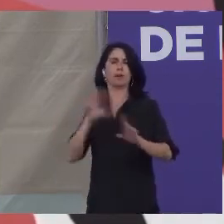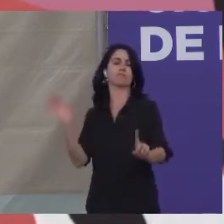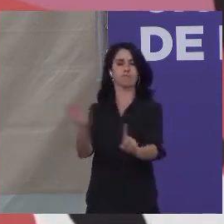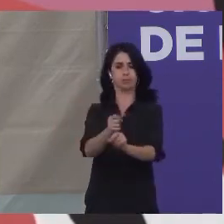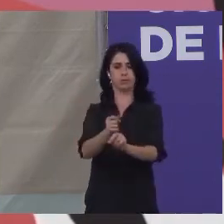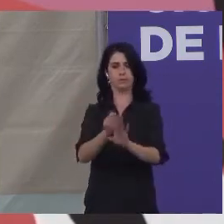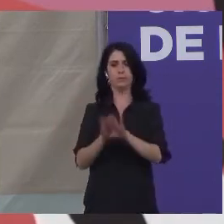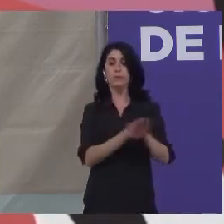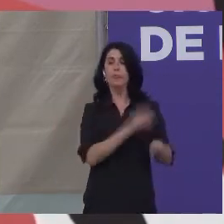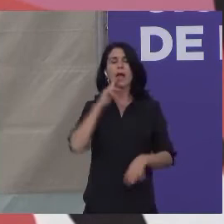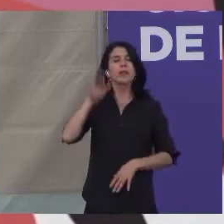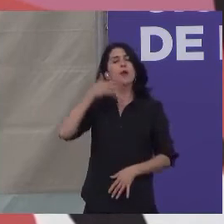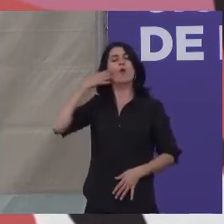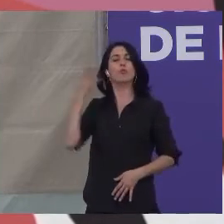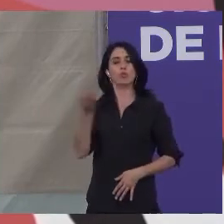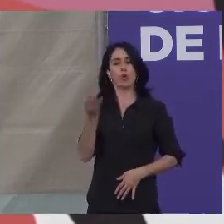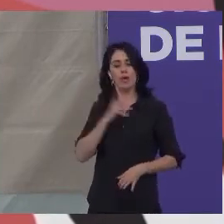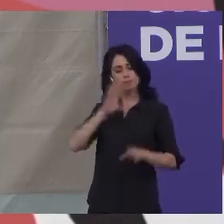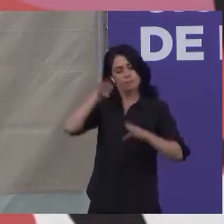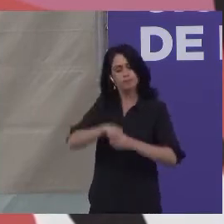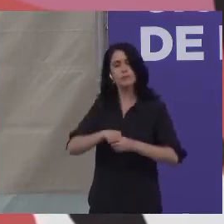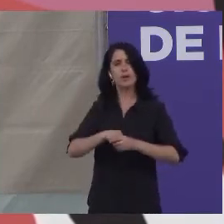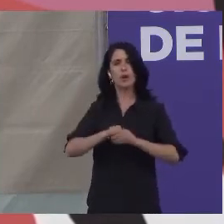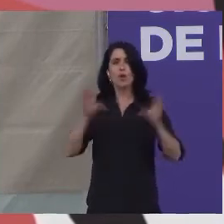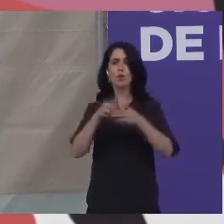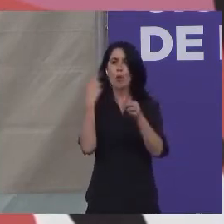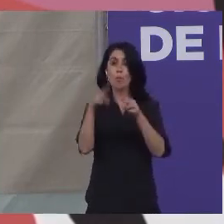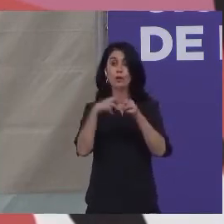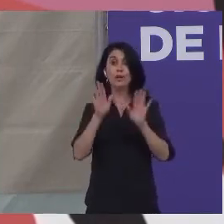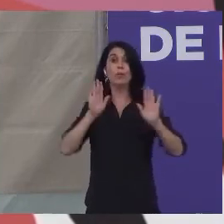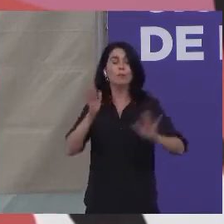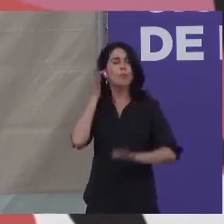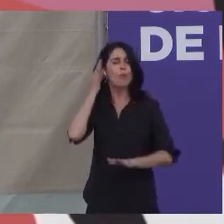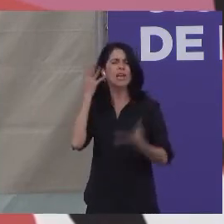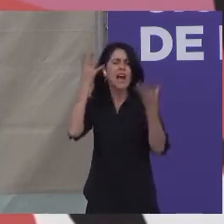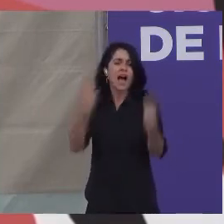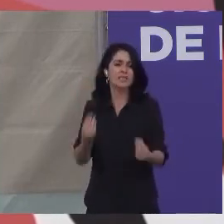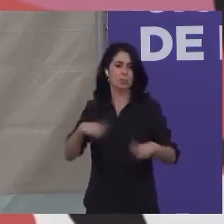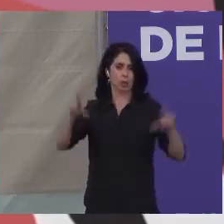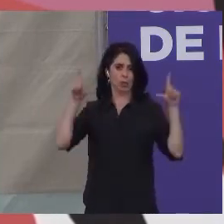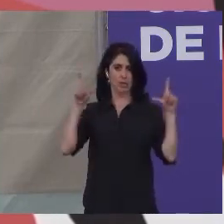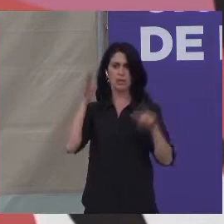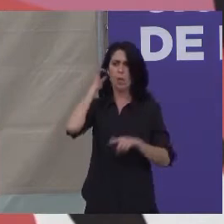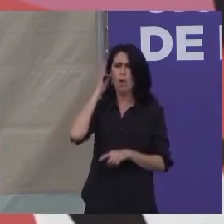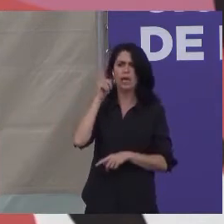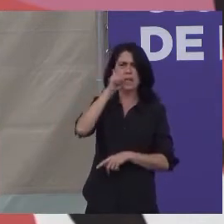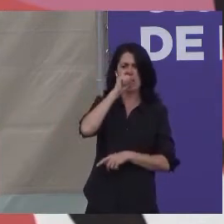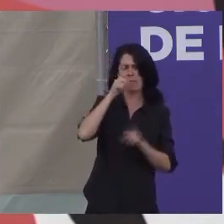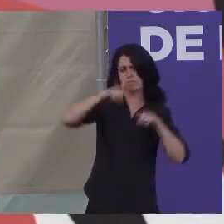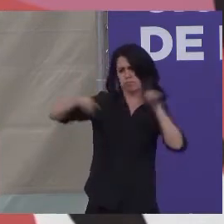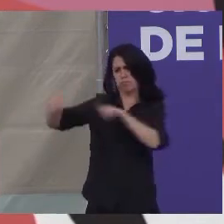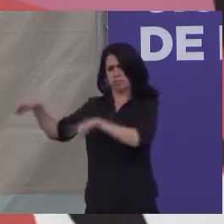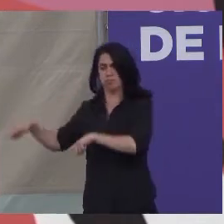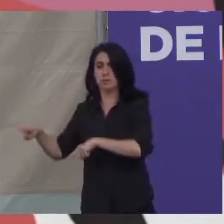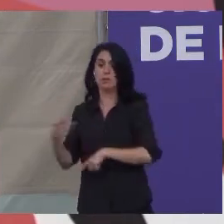és un orgull formar part d'una força política amb tantes dones protagonistes, dones joves i majors que venim